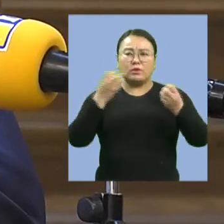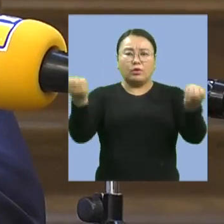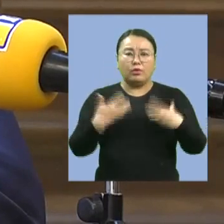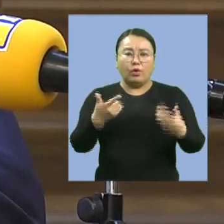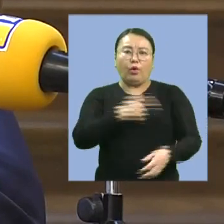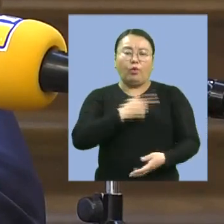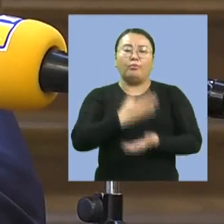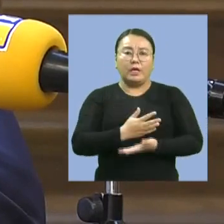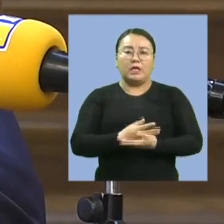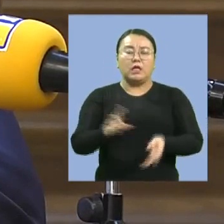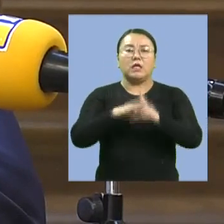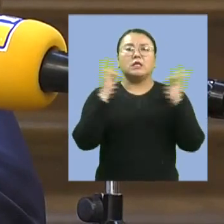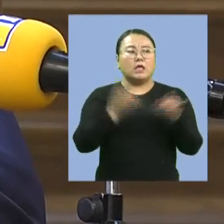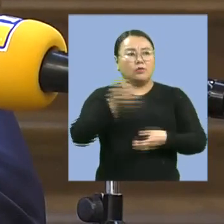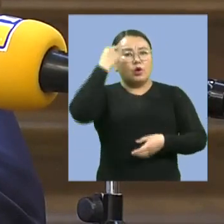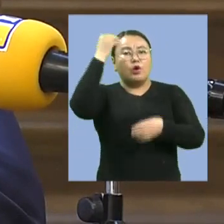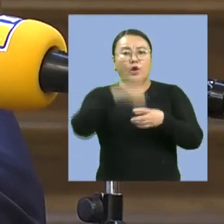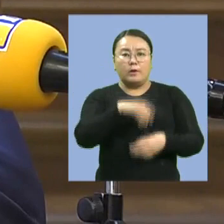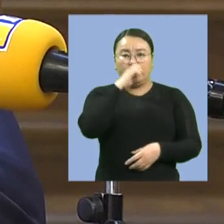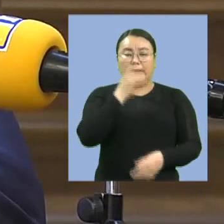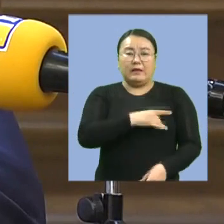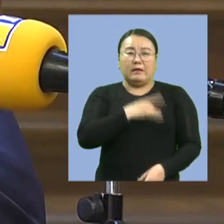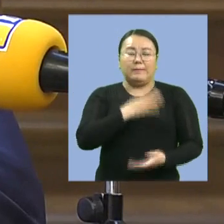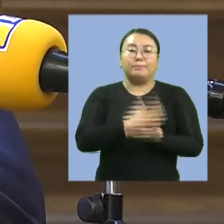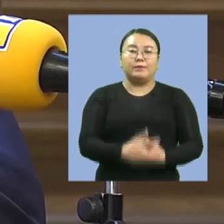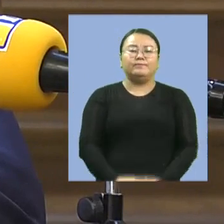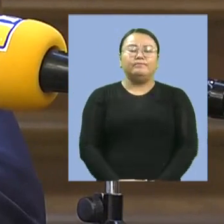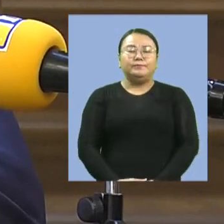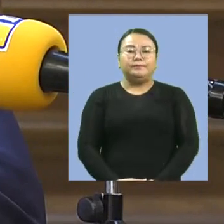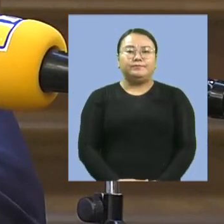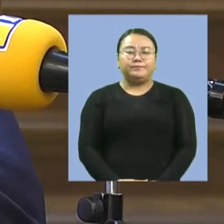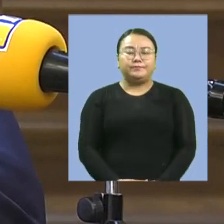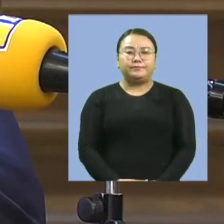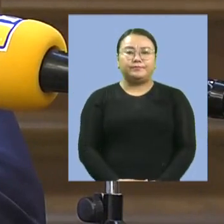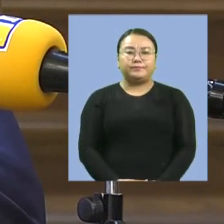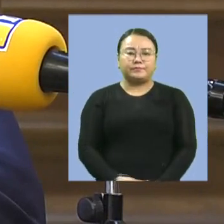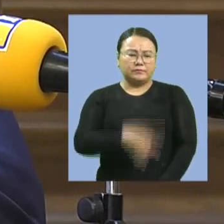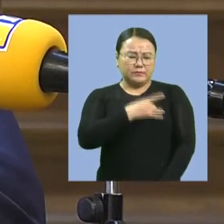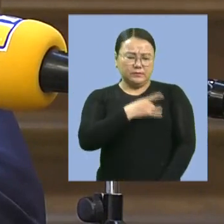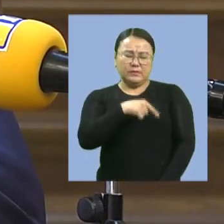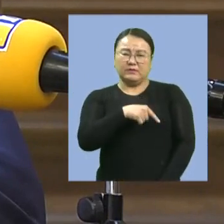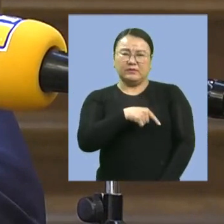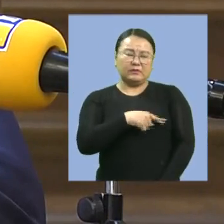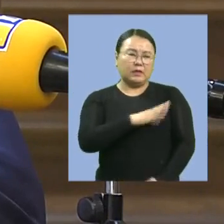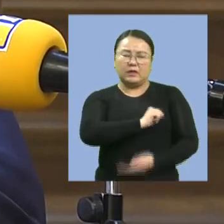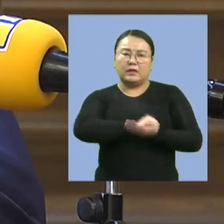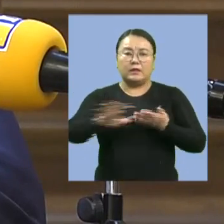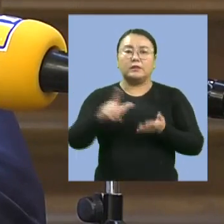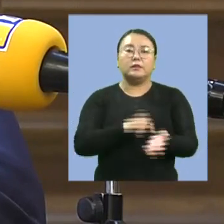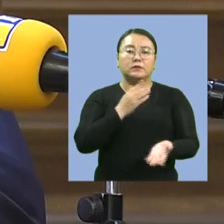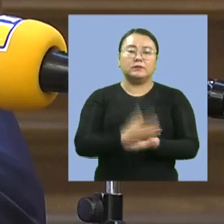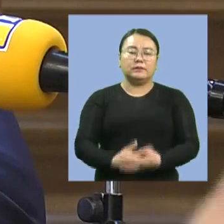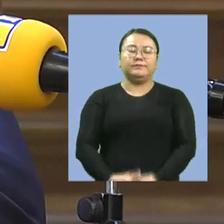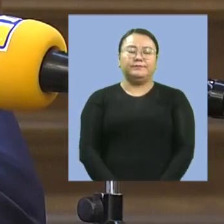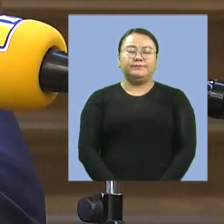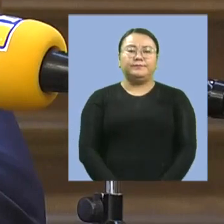Тэгэхээр нийгэмд нэг ийм ойлголт төгшүр байна. Тийм учраас төгшүрийн харамт хэлдэж байгаа.